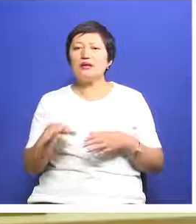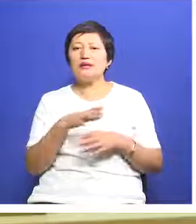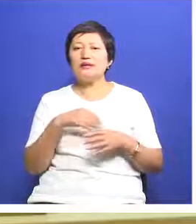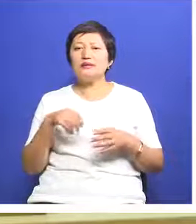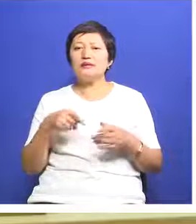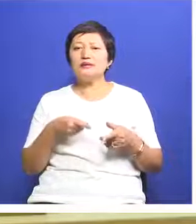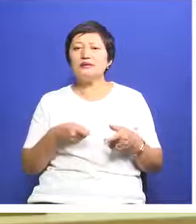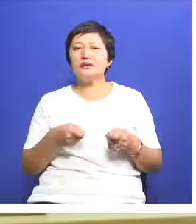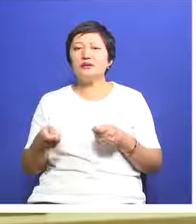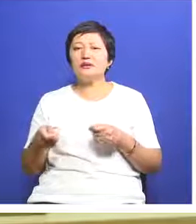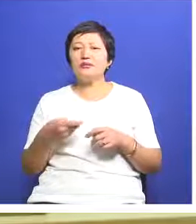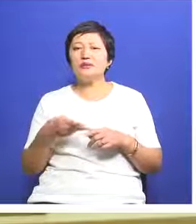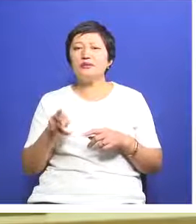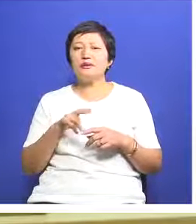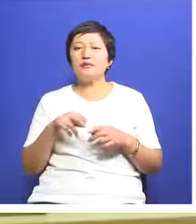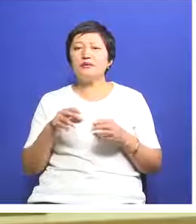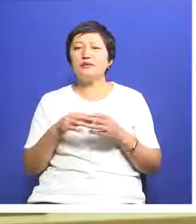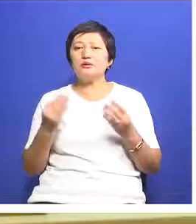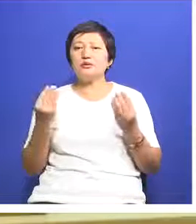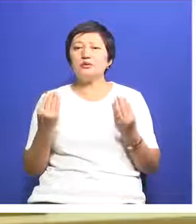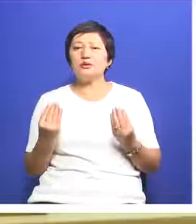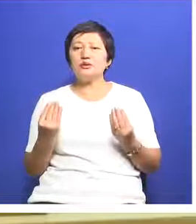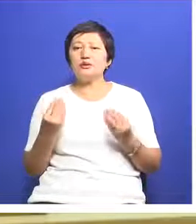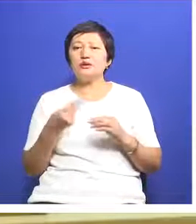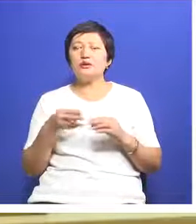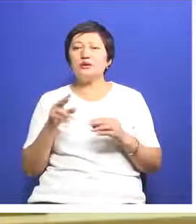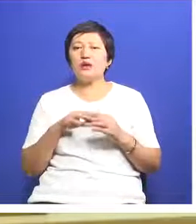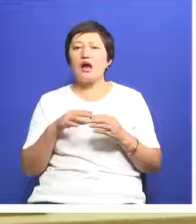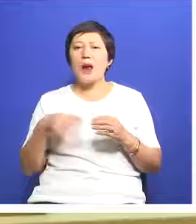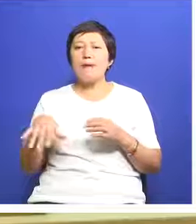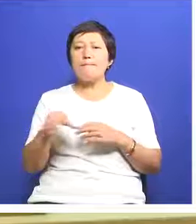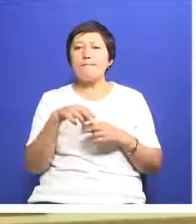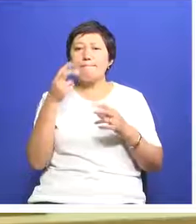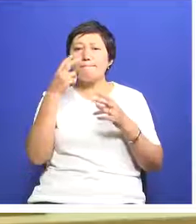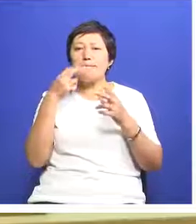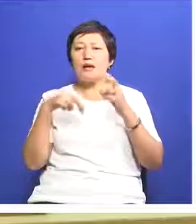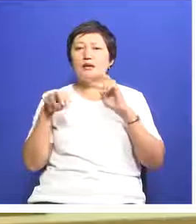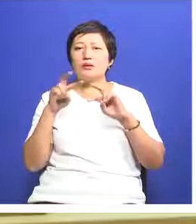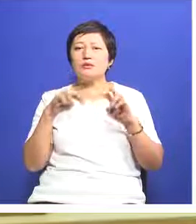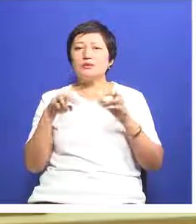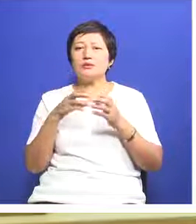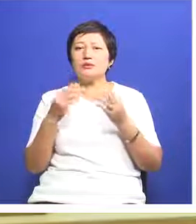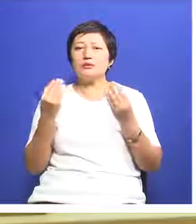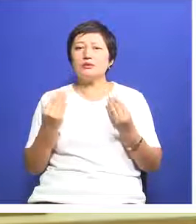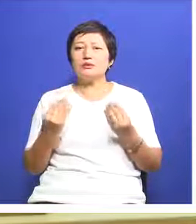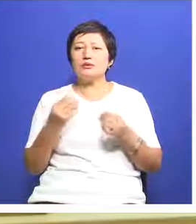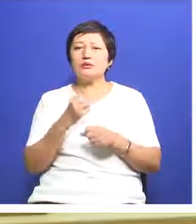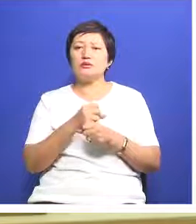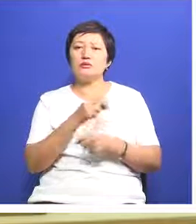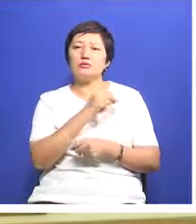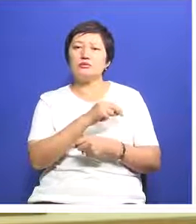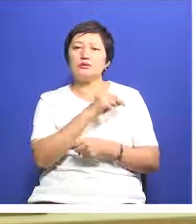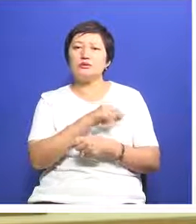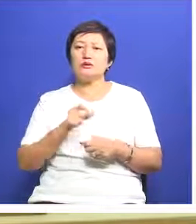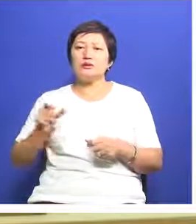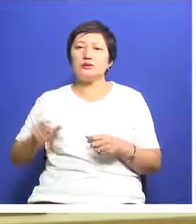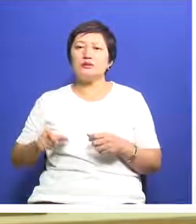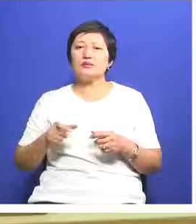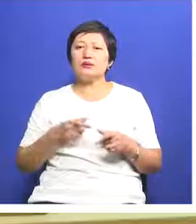Жаңа талонмен береміз. Сосын күнделікті біздің бақылауымызда, өйткені күнделікті жұмыс істейтін адамға ғана